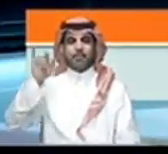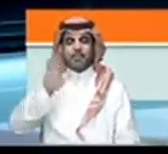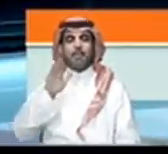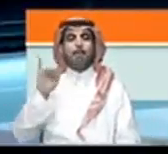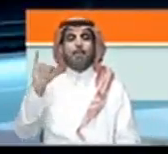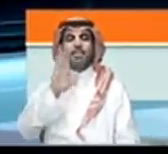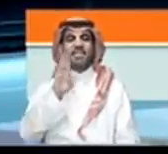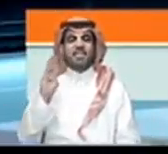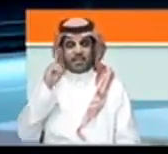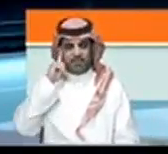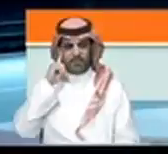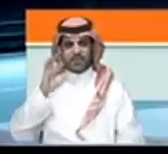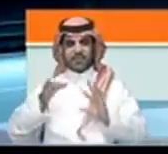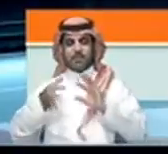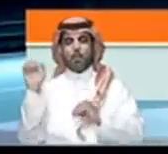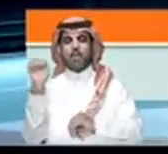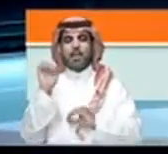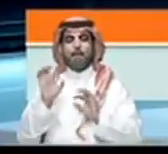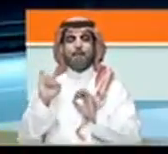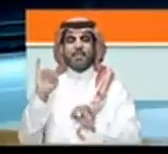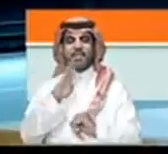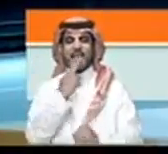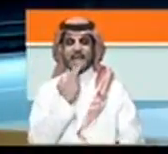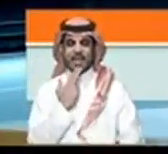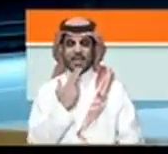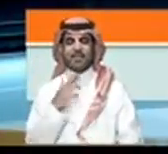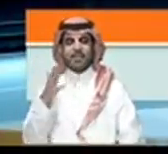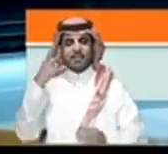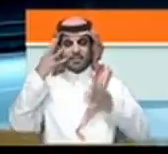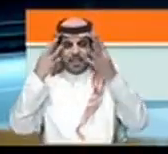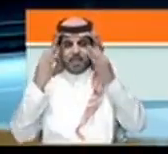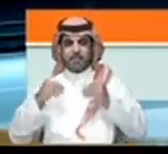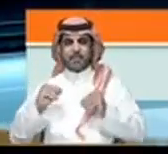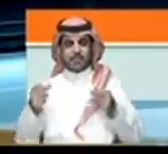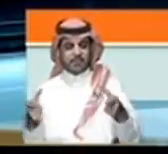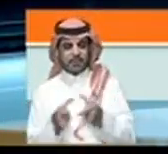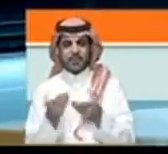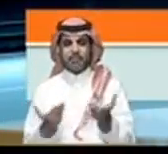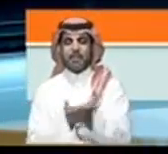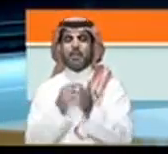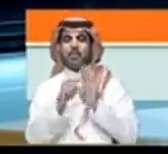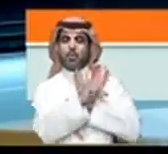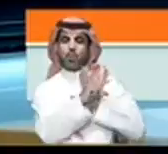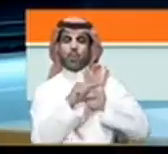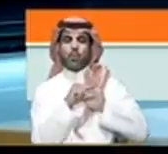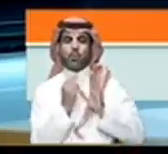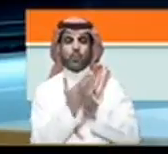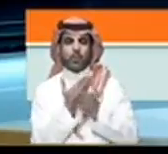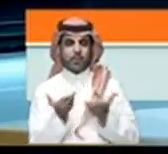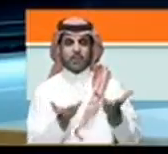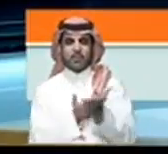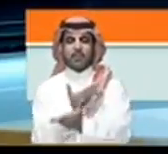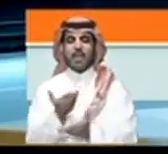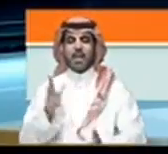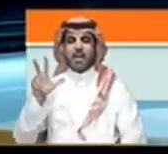احد مبادرات مسك الخيريه التسامح زينه الفضائل كان عنوان المجلس التي تخص فيه الشيخ